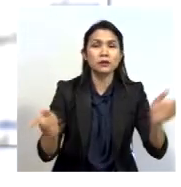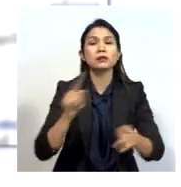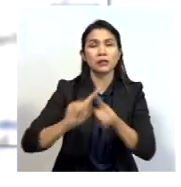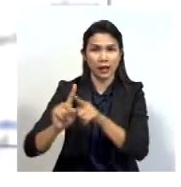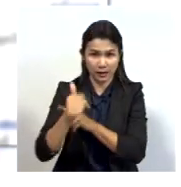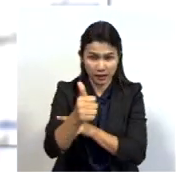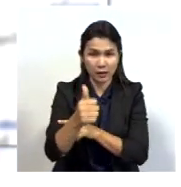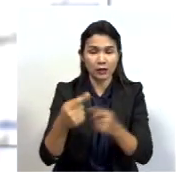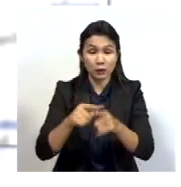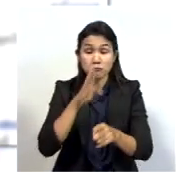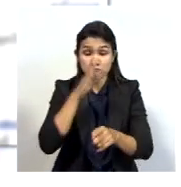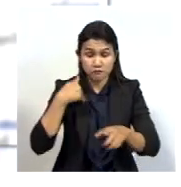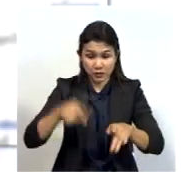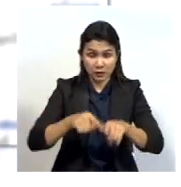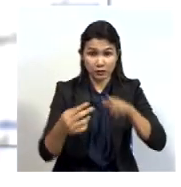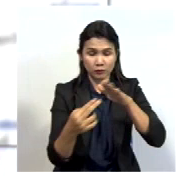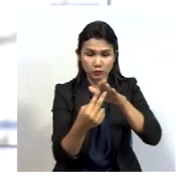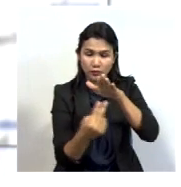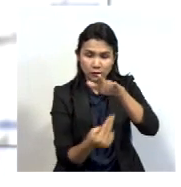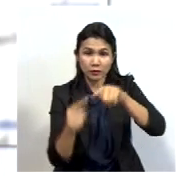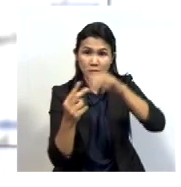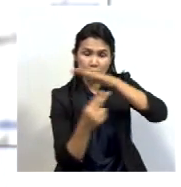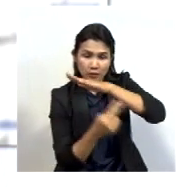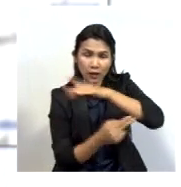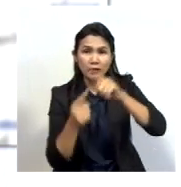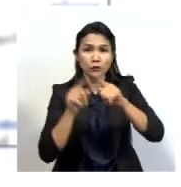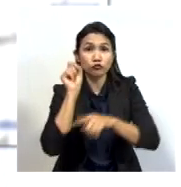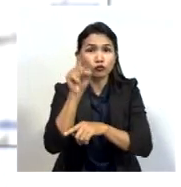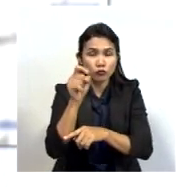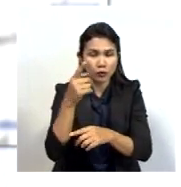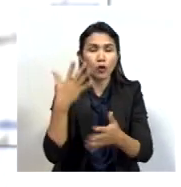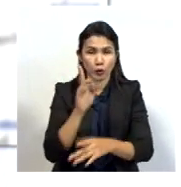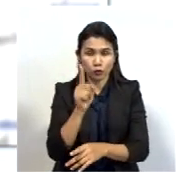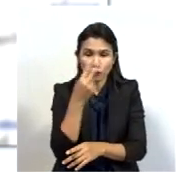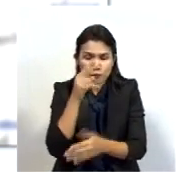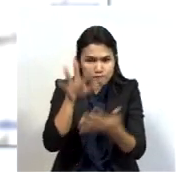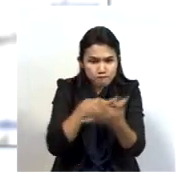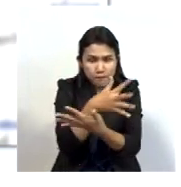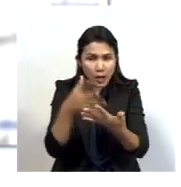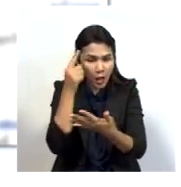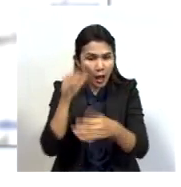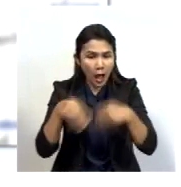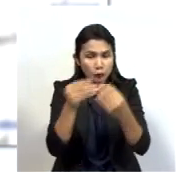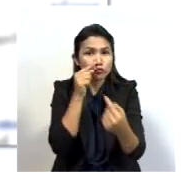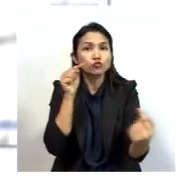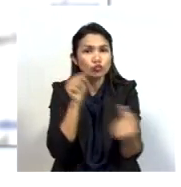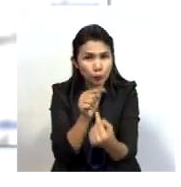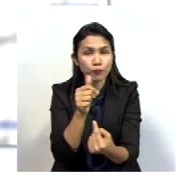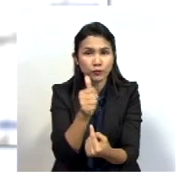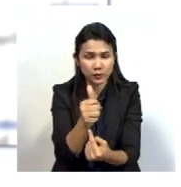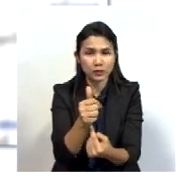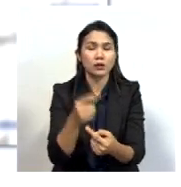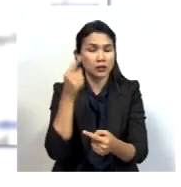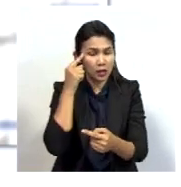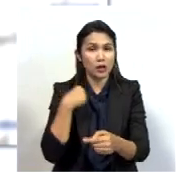ที่มีด่านให้วางแนวกลวยยางตามความเหมาะสมพร้อมเน้นย้ำให้การวางอุปกรณ์พิจารณาตามความเหมาะสมและ